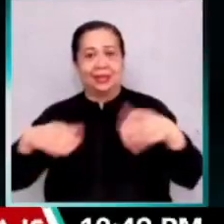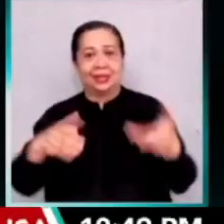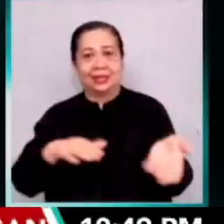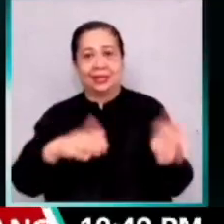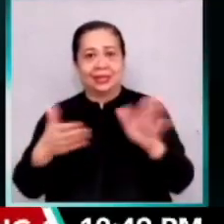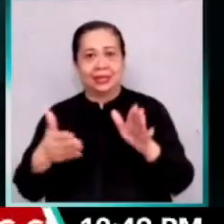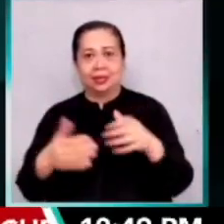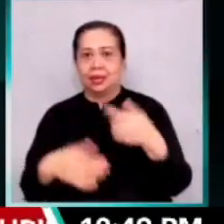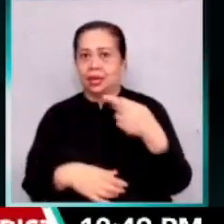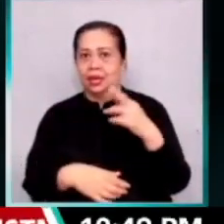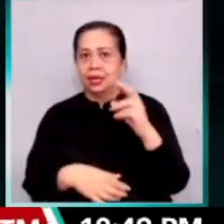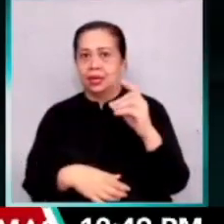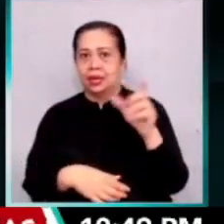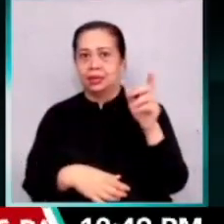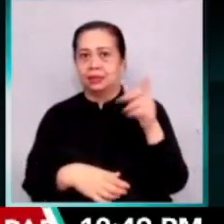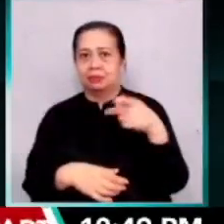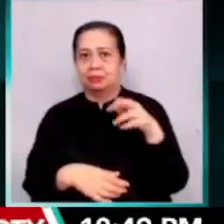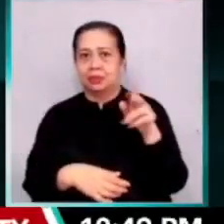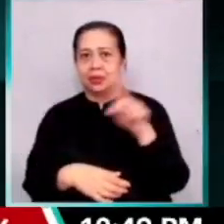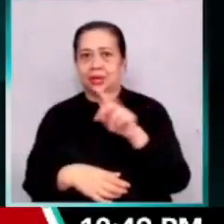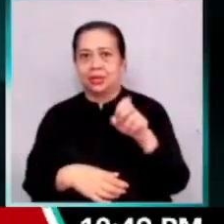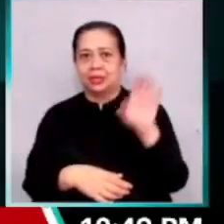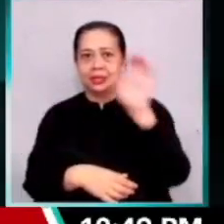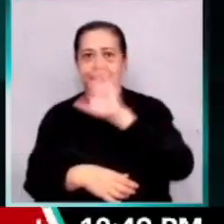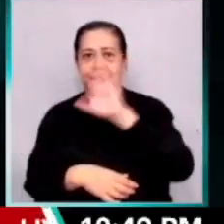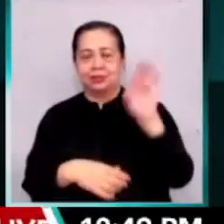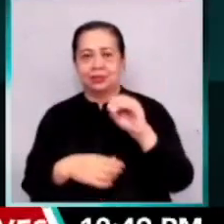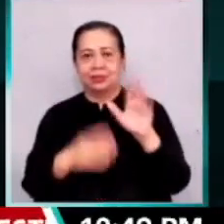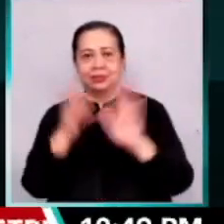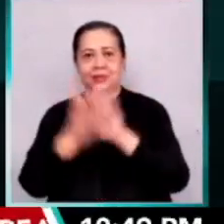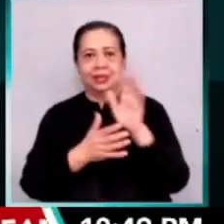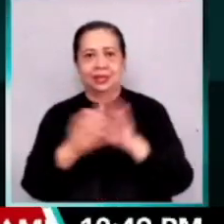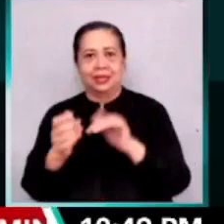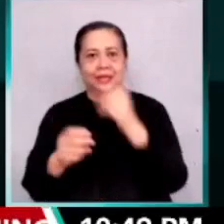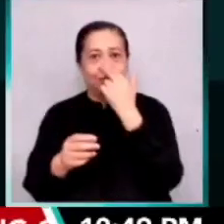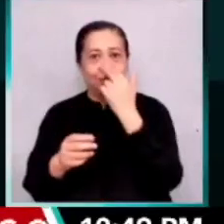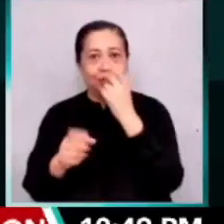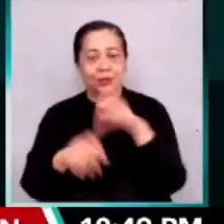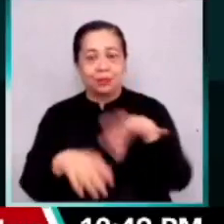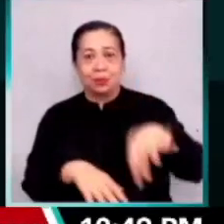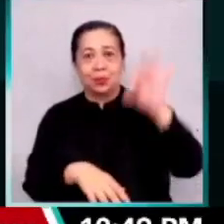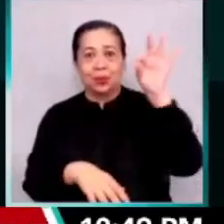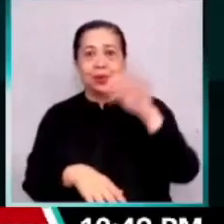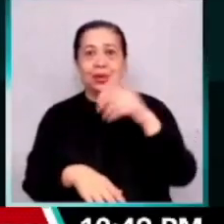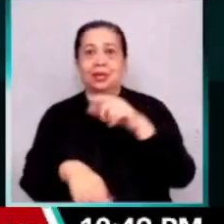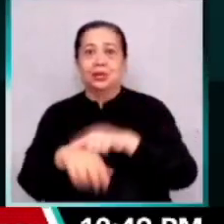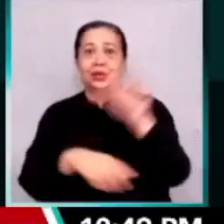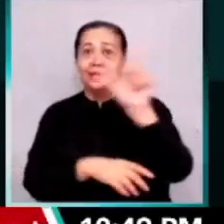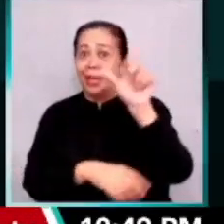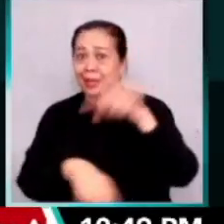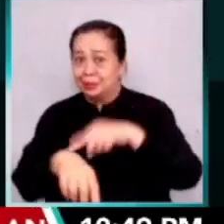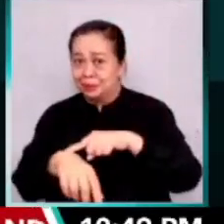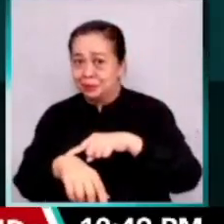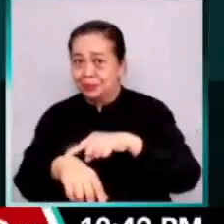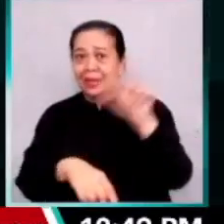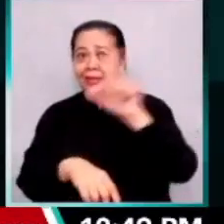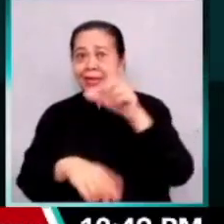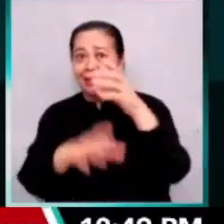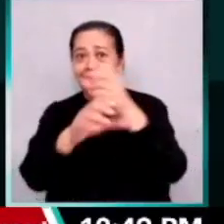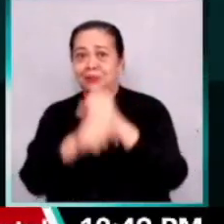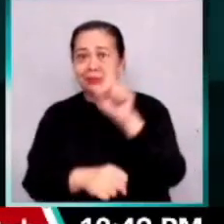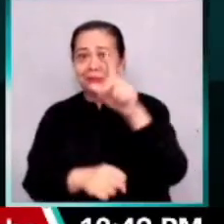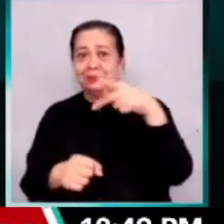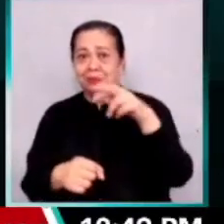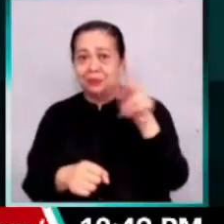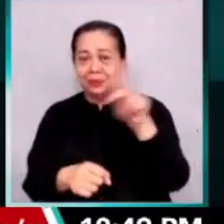sa isang Christmas party. Biro nga ng ilan kung ikaw ang mabunot. It's your time. Time to claim your prize. Sabi naman ng